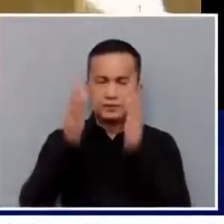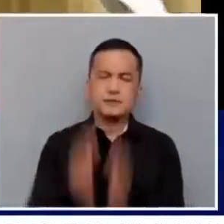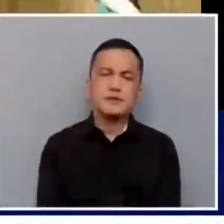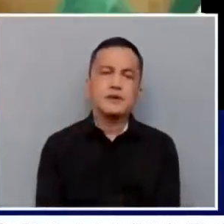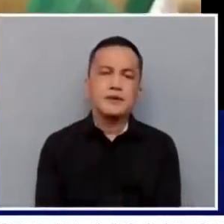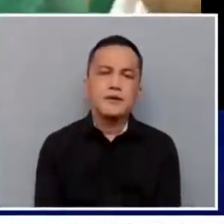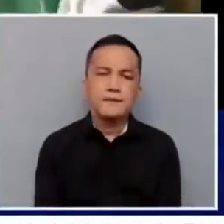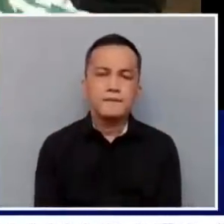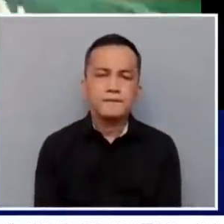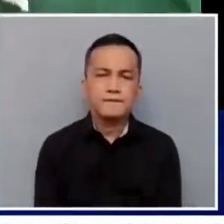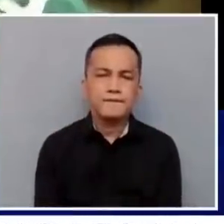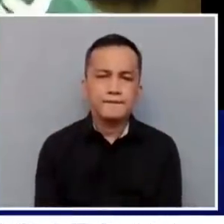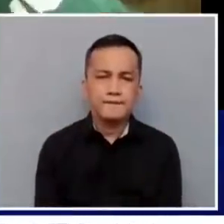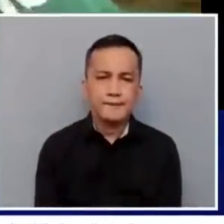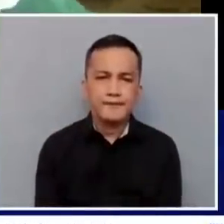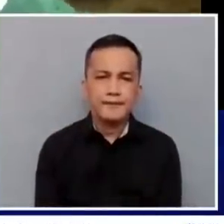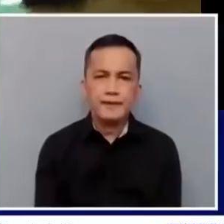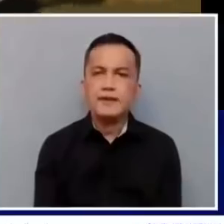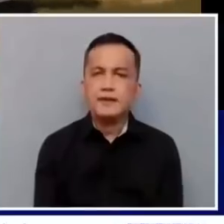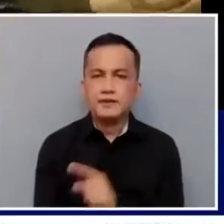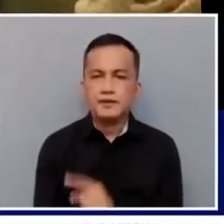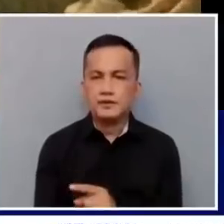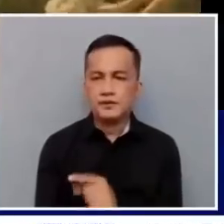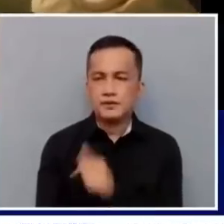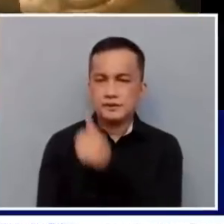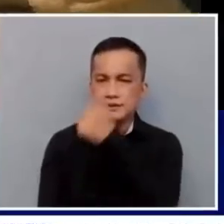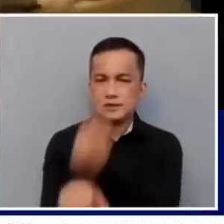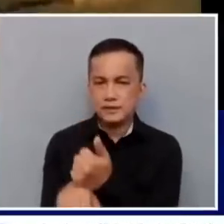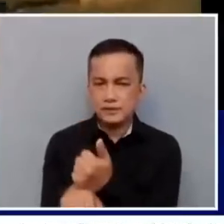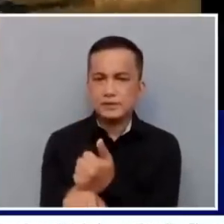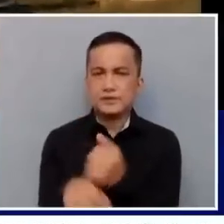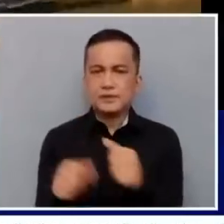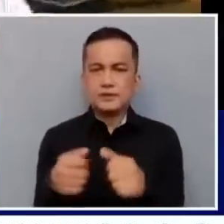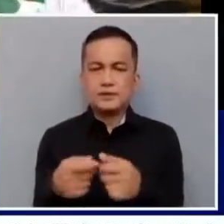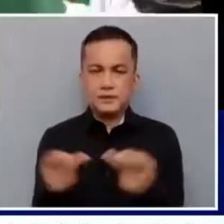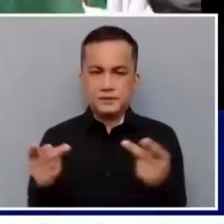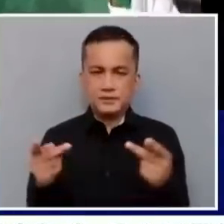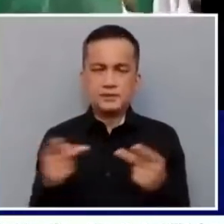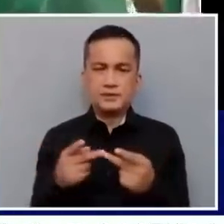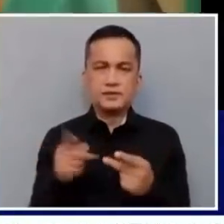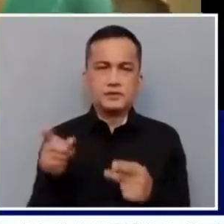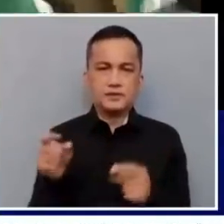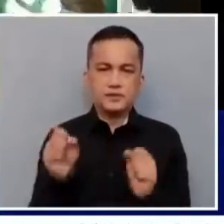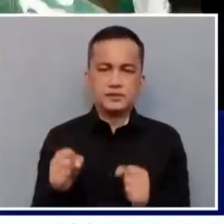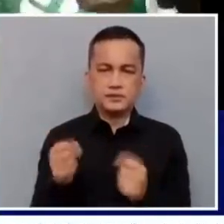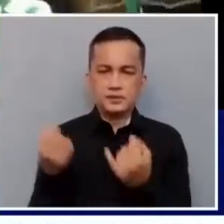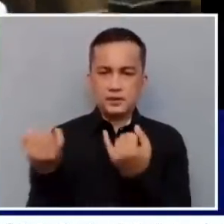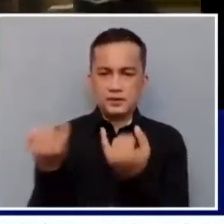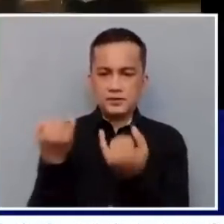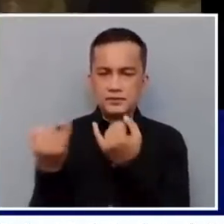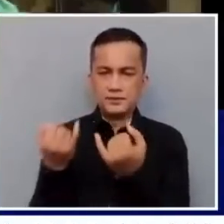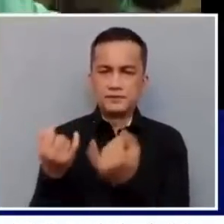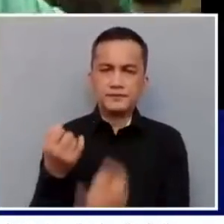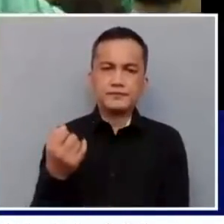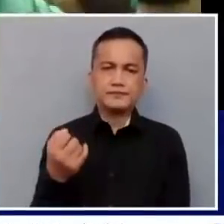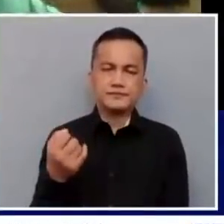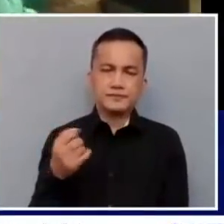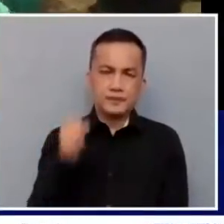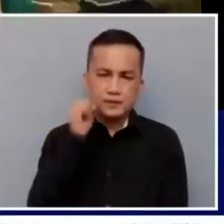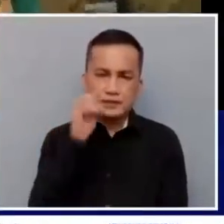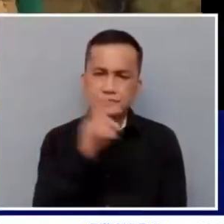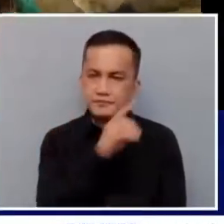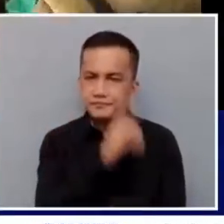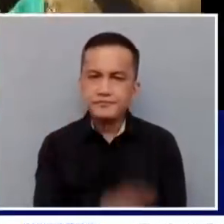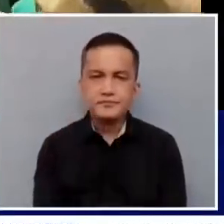At dito talaga yung designated area kung saan i-intervene si Mayor Sara.